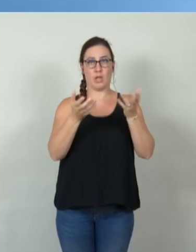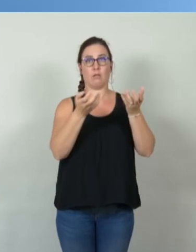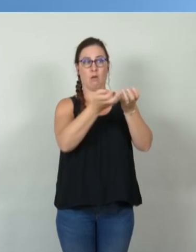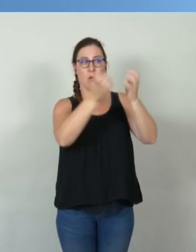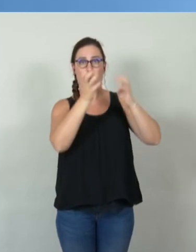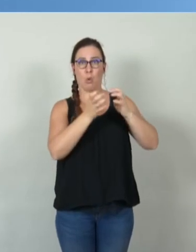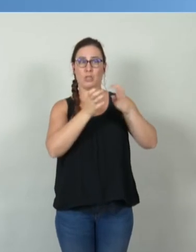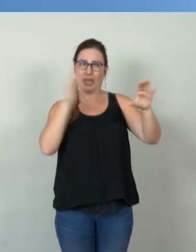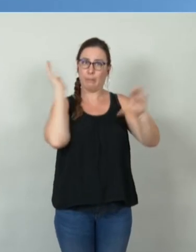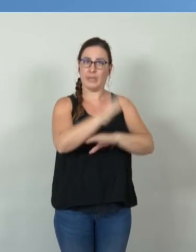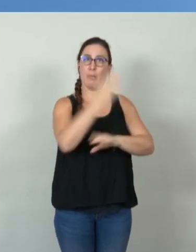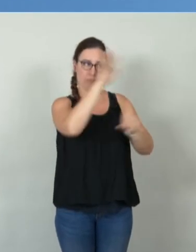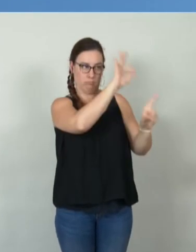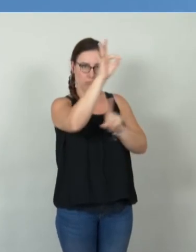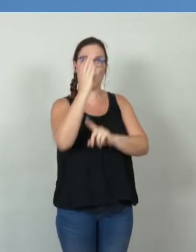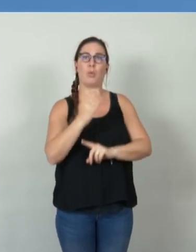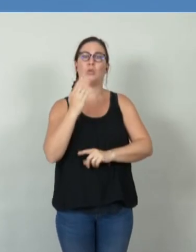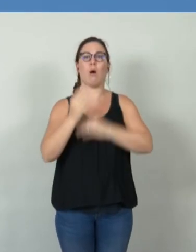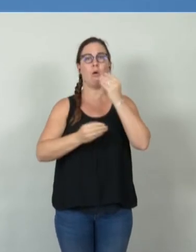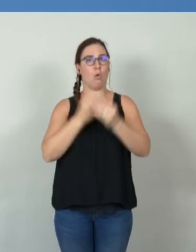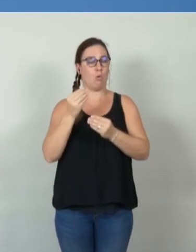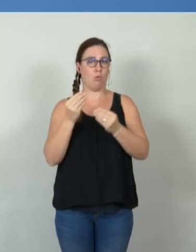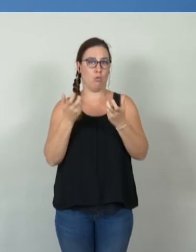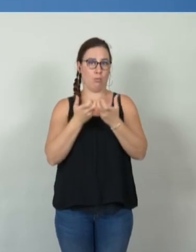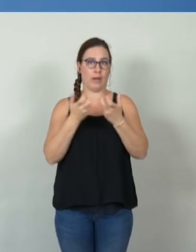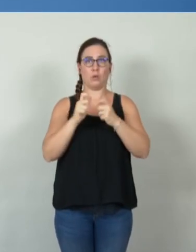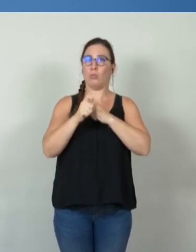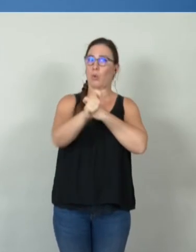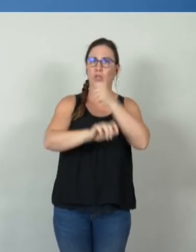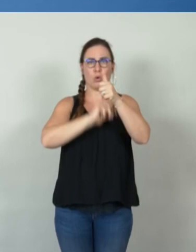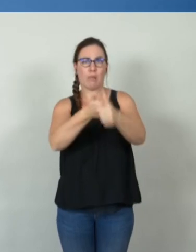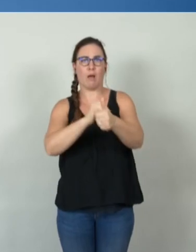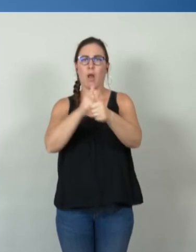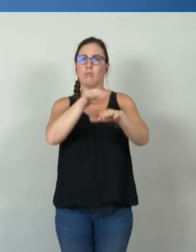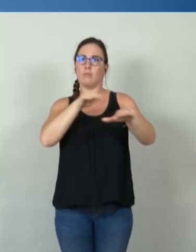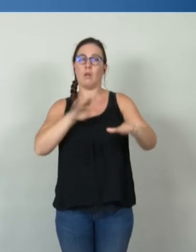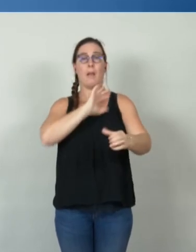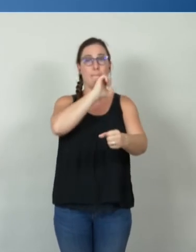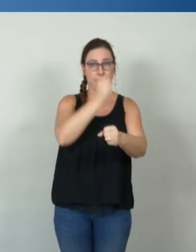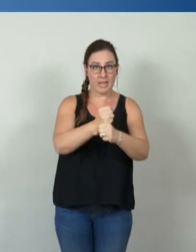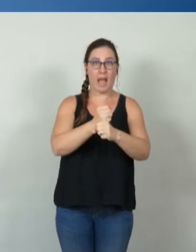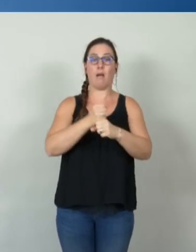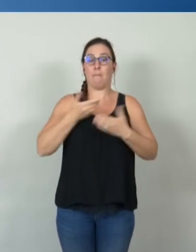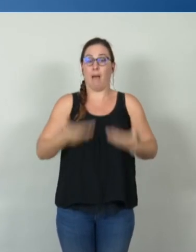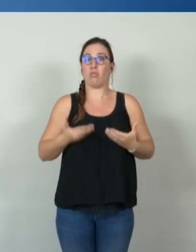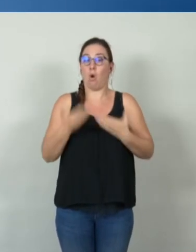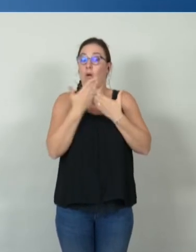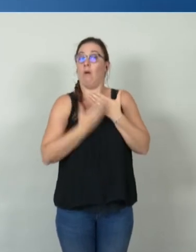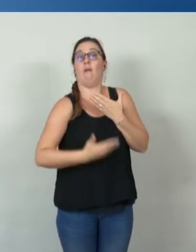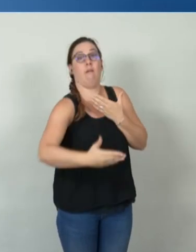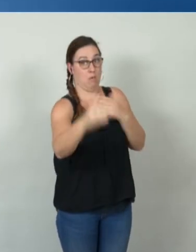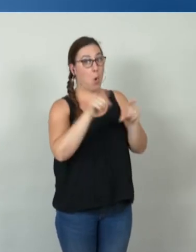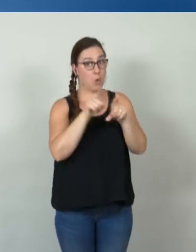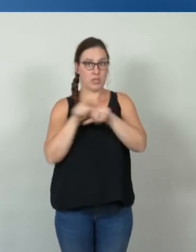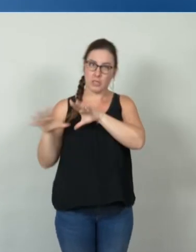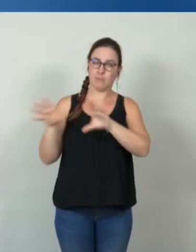à l'umghm ainsi que de se constituer dans les procédures judiciaires y compris pénales présentes ou à venir de mettre en œuvre